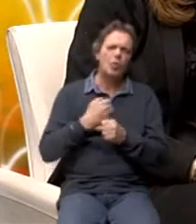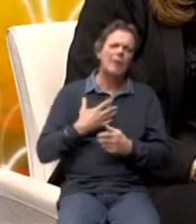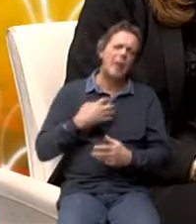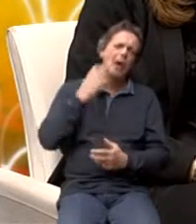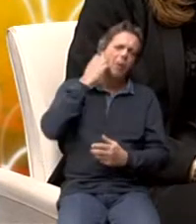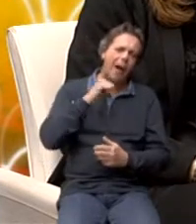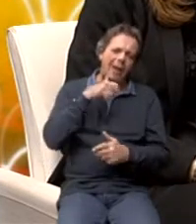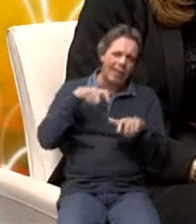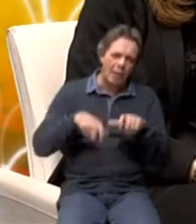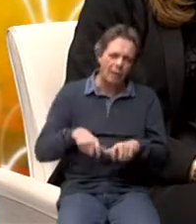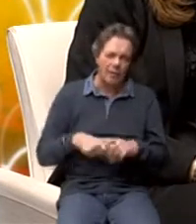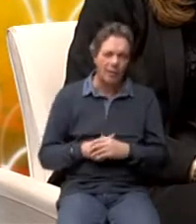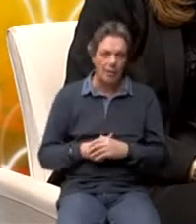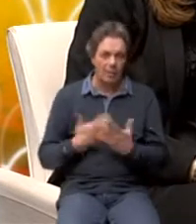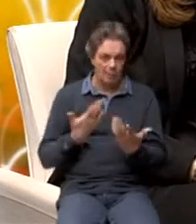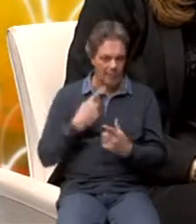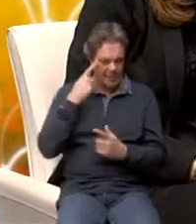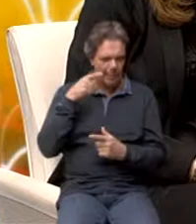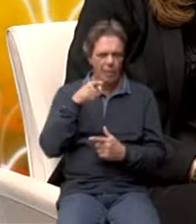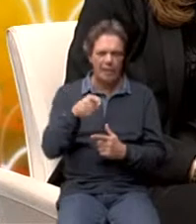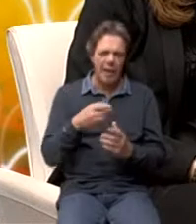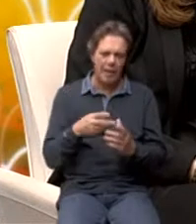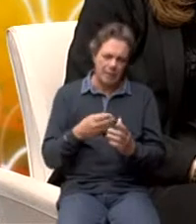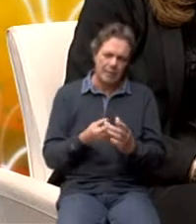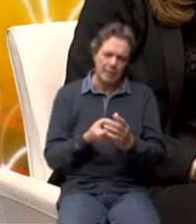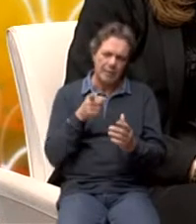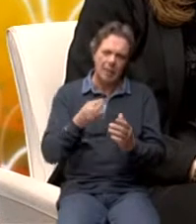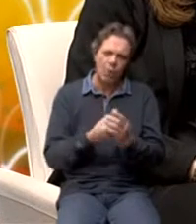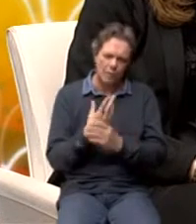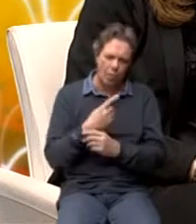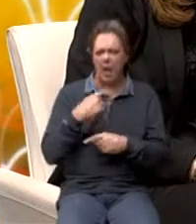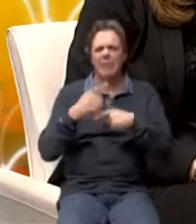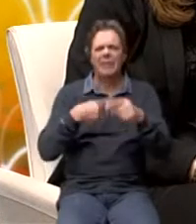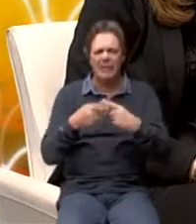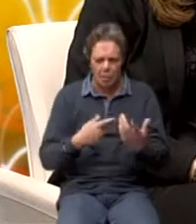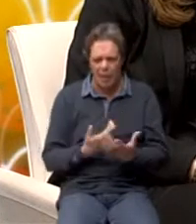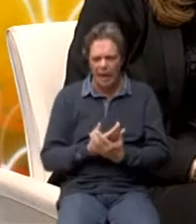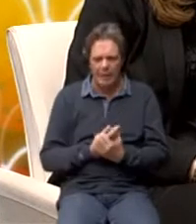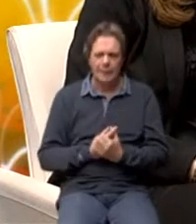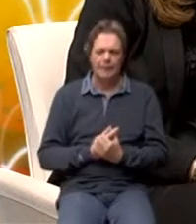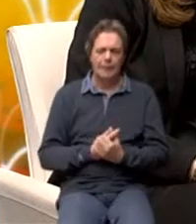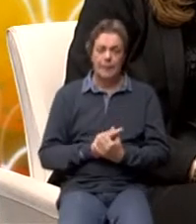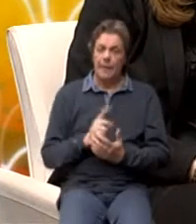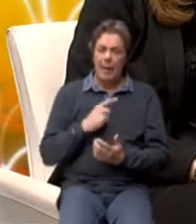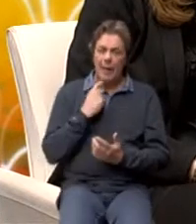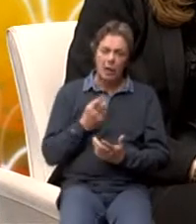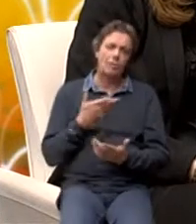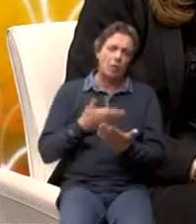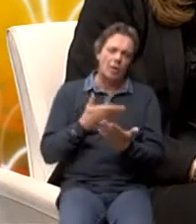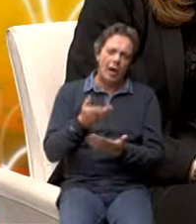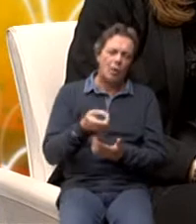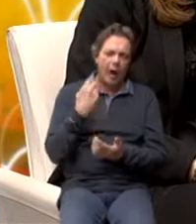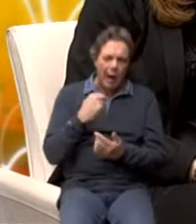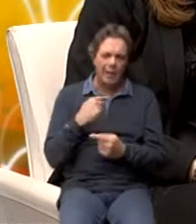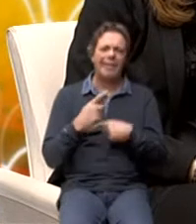bake i djedovi, gdje znamo da taj način proizvodnje, recimo tradicionalni, ne kažem opet da je to tako, ali